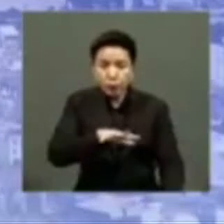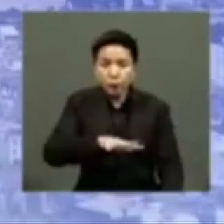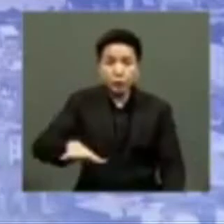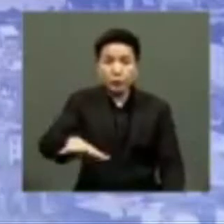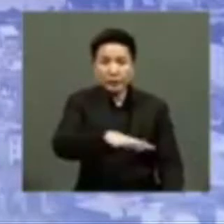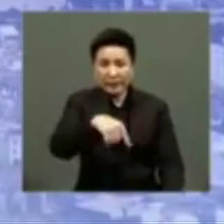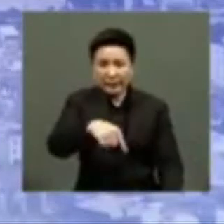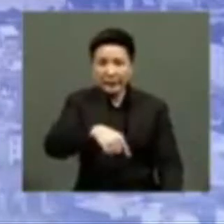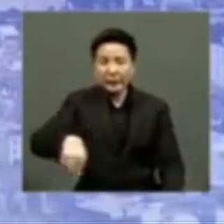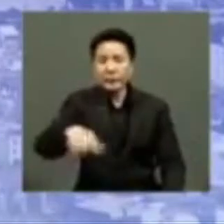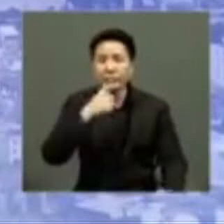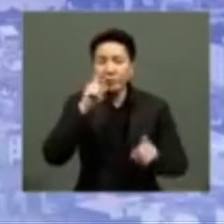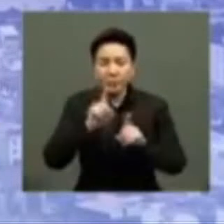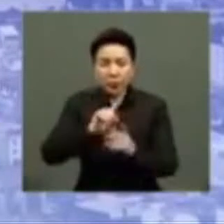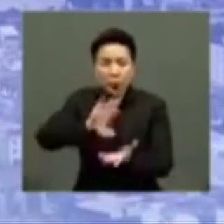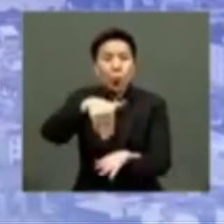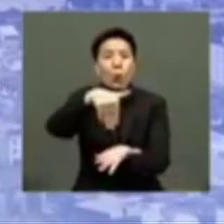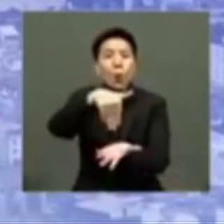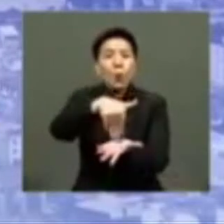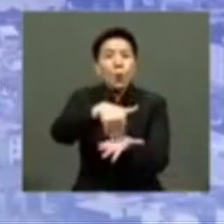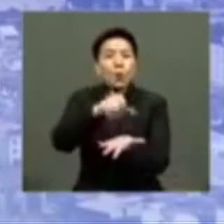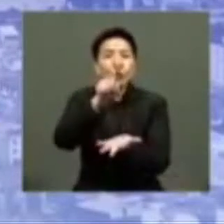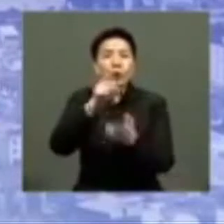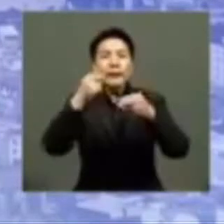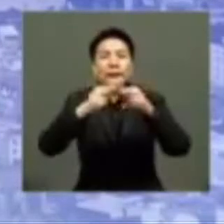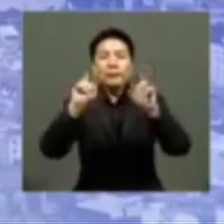ก็สามารถแจ้งได้ค่ะสายด่วน1669ค่ะอ่ะ